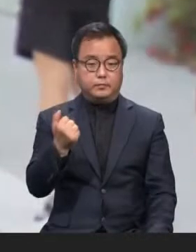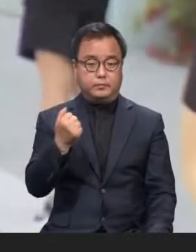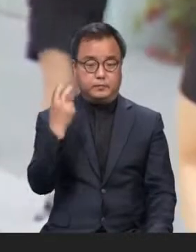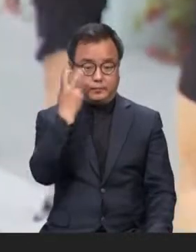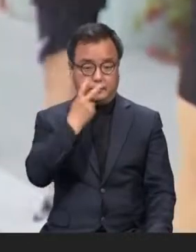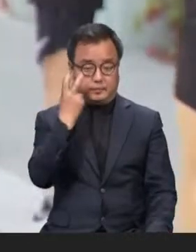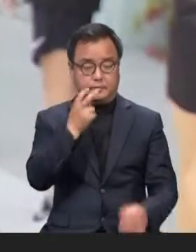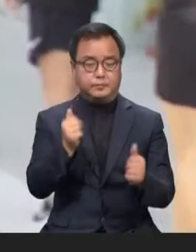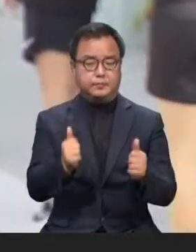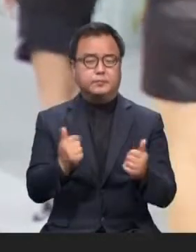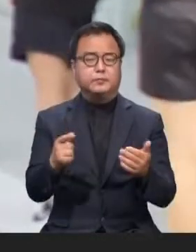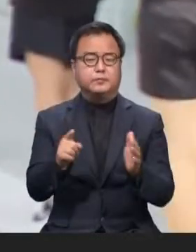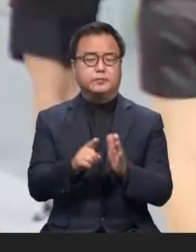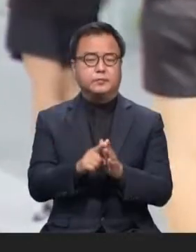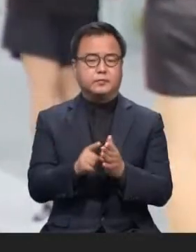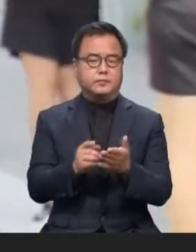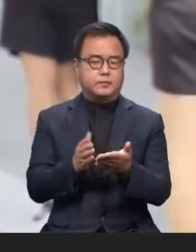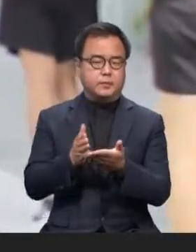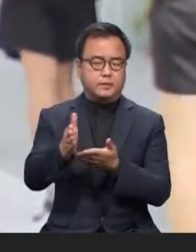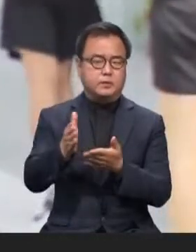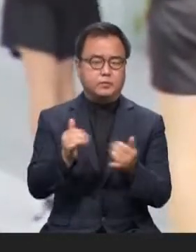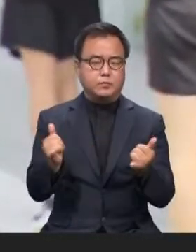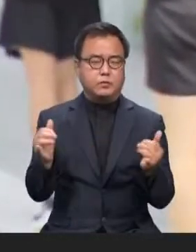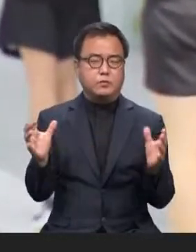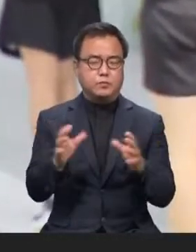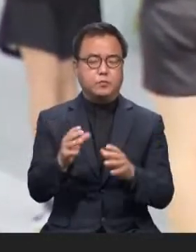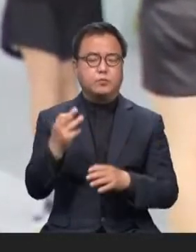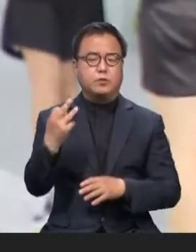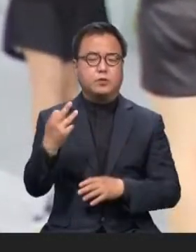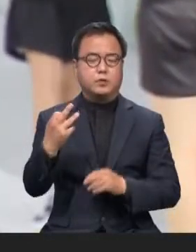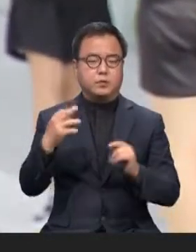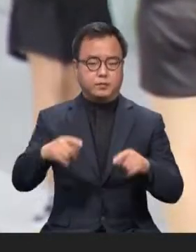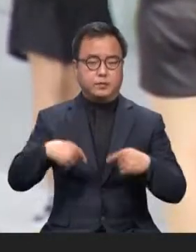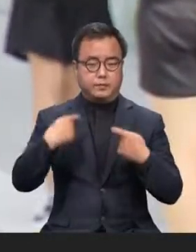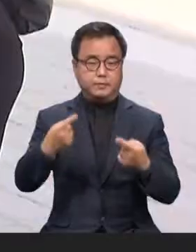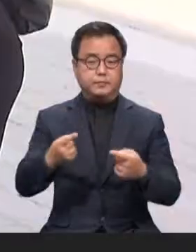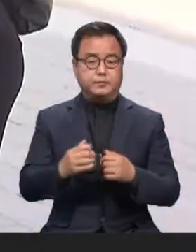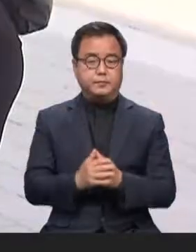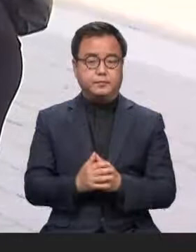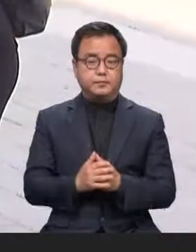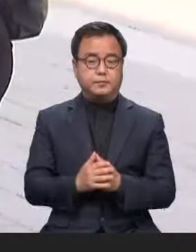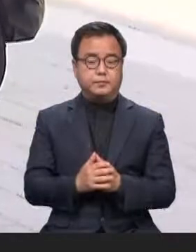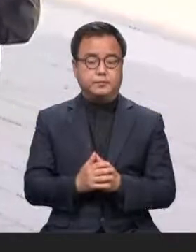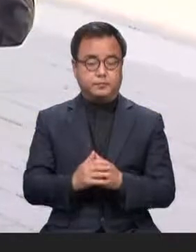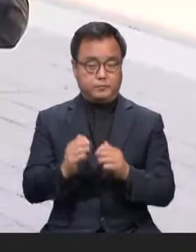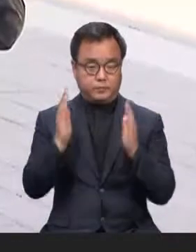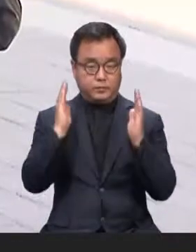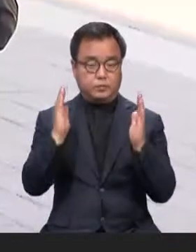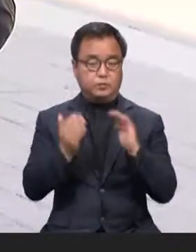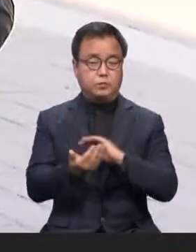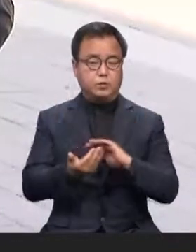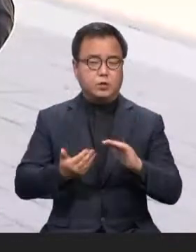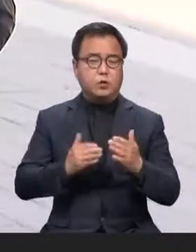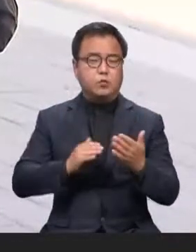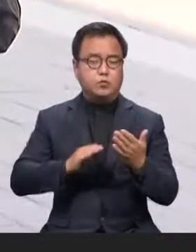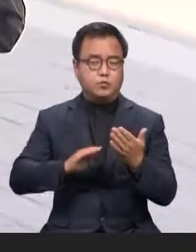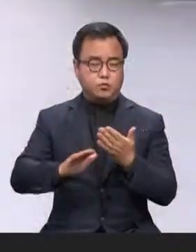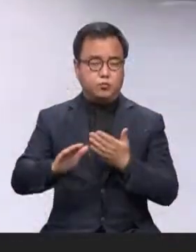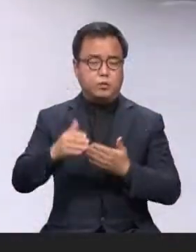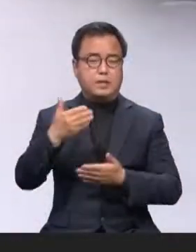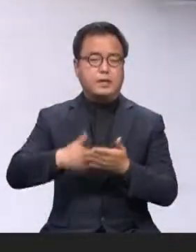진단의학과 전문의와 간호사 등 13명의 인력이 투입됐습니다. 수업 전후에 자투리 시간을 활용할 수